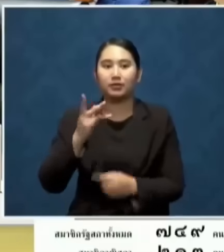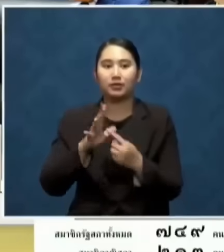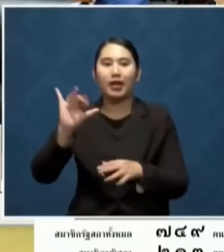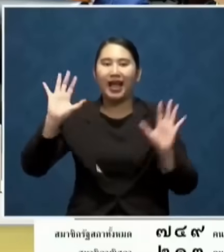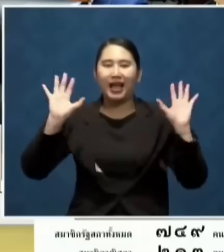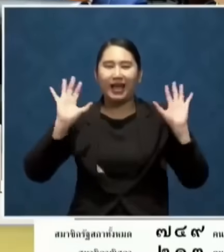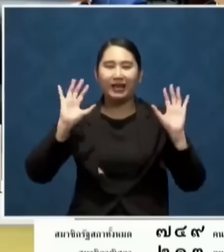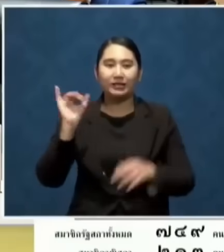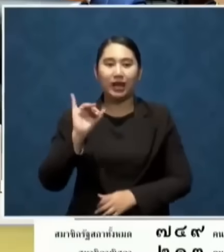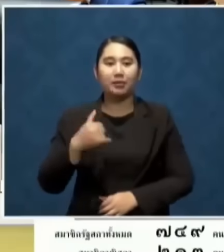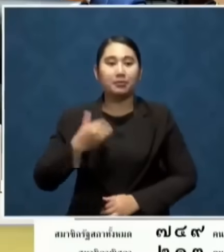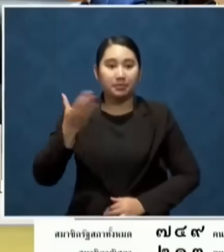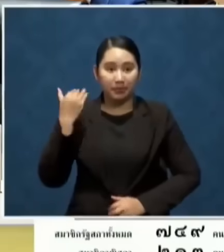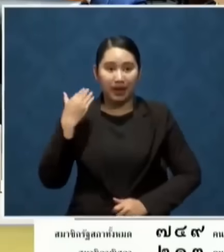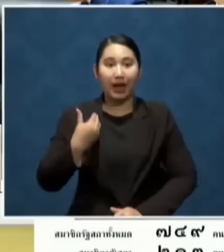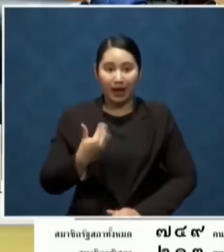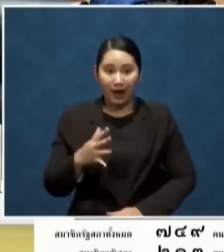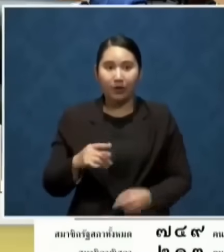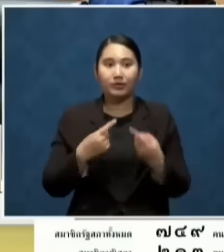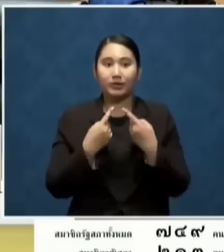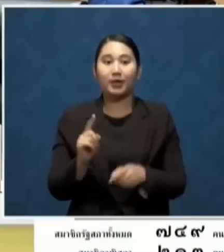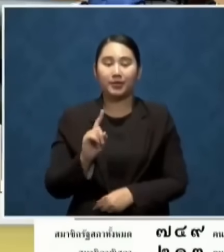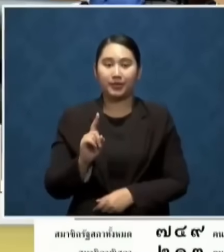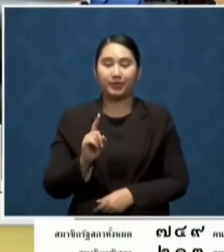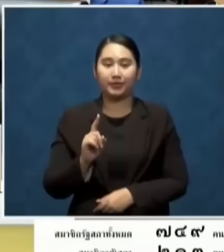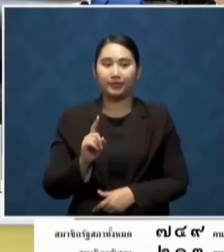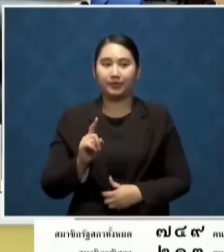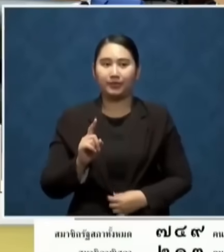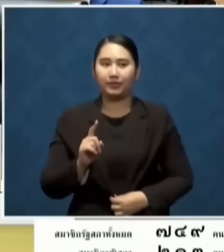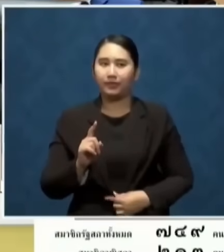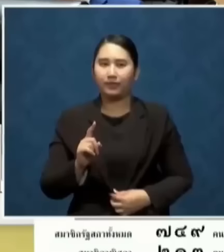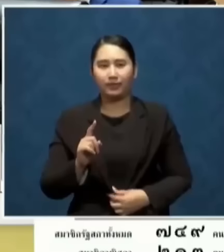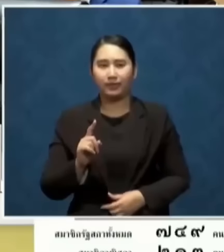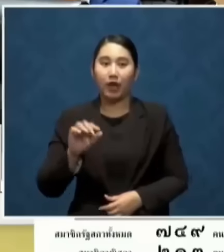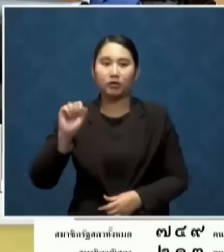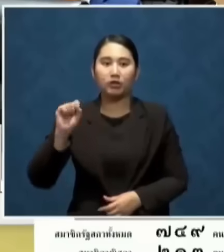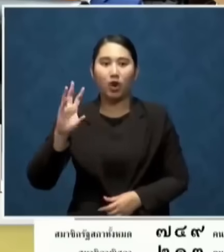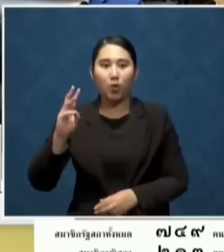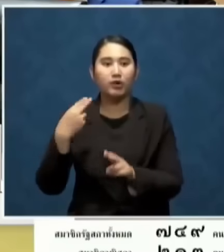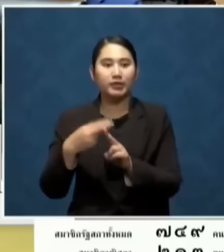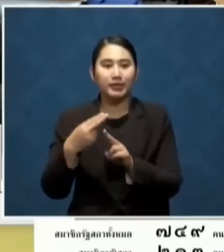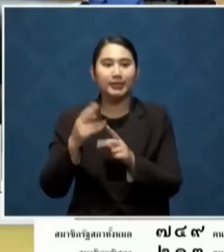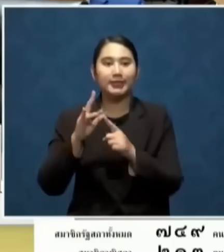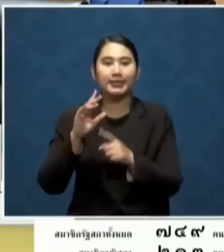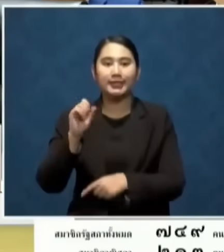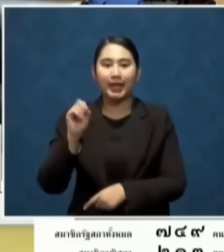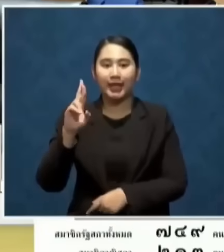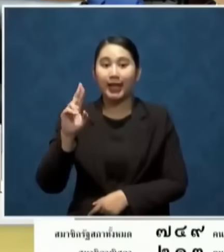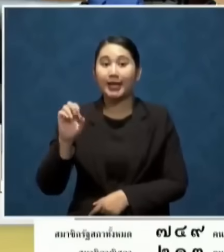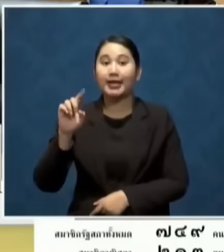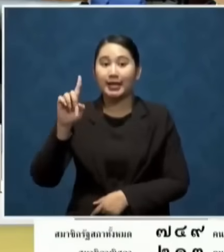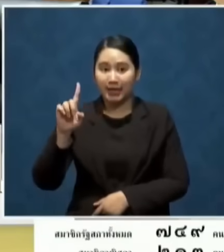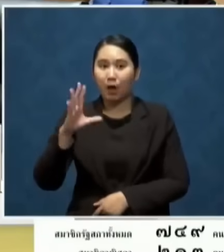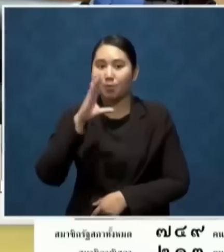ประการที่เคยมีมาเนี่ยก็คงจะทำให้เขารู้สึกแบบนั้นแต่ก็หาเป็นเช่นนั้นไม่เพราะฉะนั้นเราจะต้องเข้าใจและ